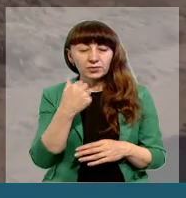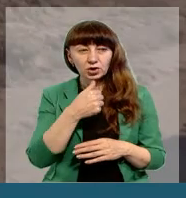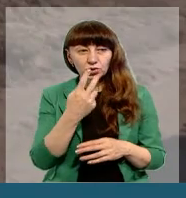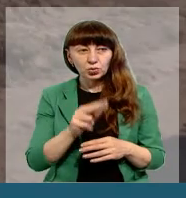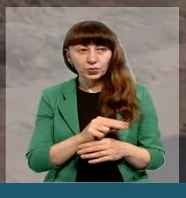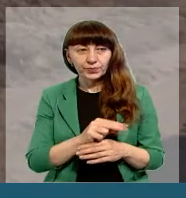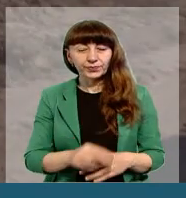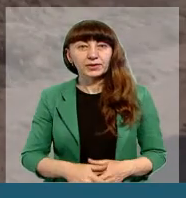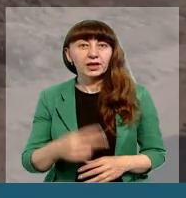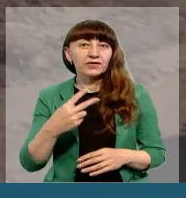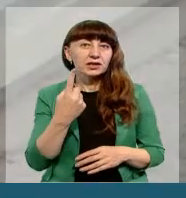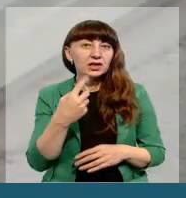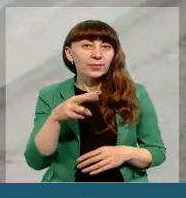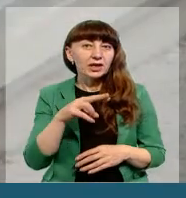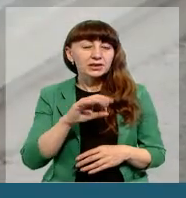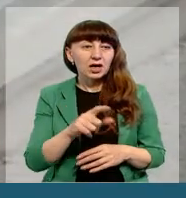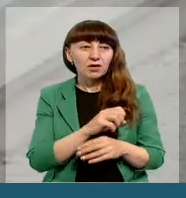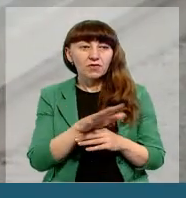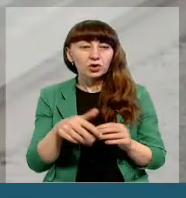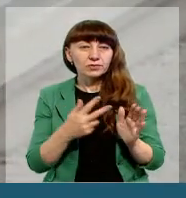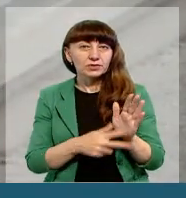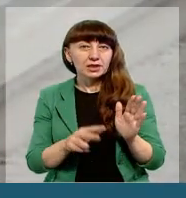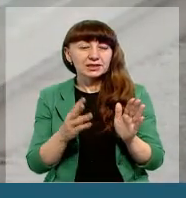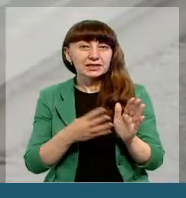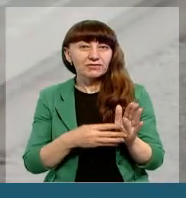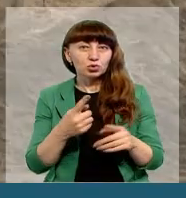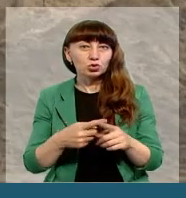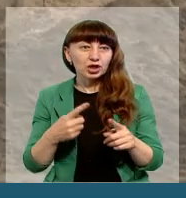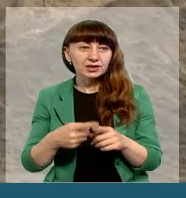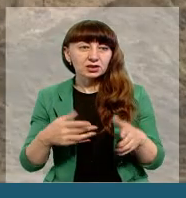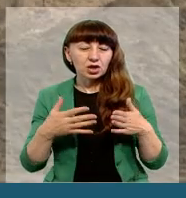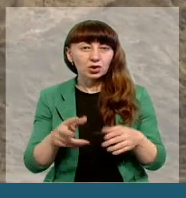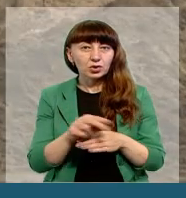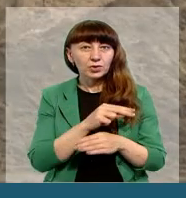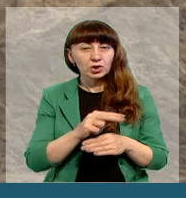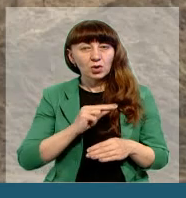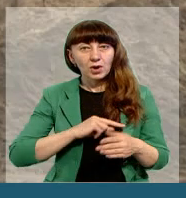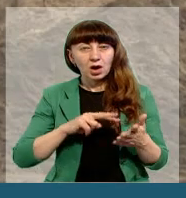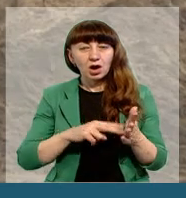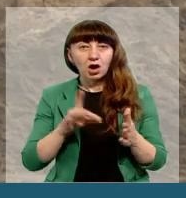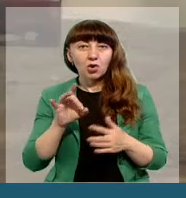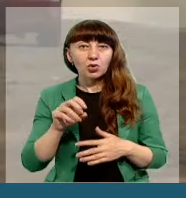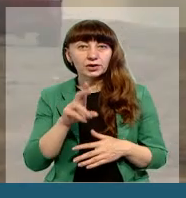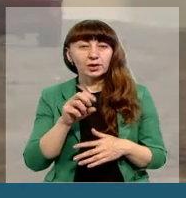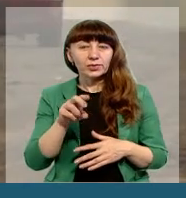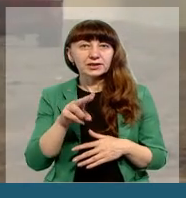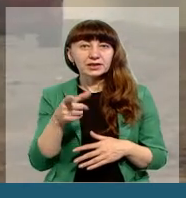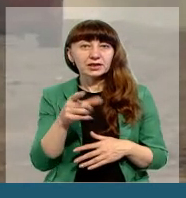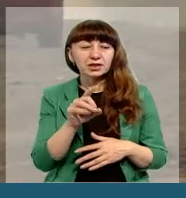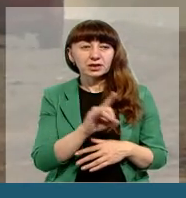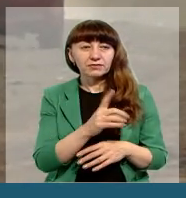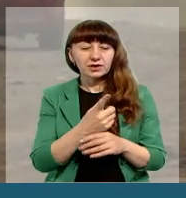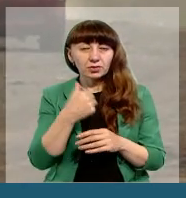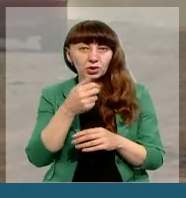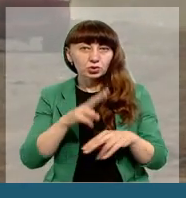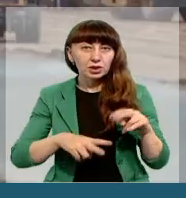более 21 миллиарда тенге, охватят 89 участков. Работы идут и в рамках проекта «Ауыл ЕЛБСГ». В этом году